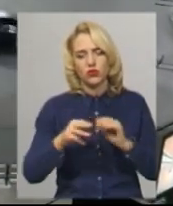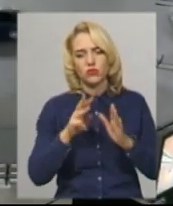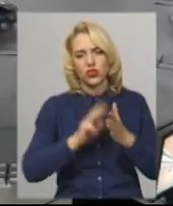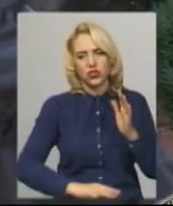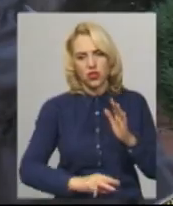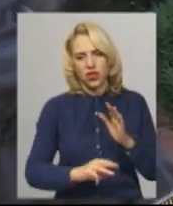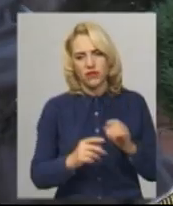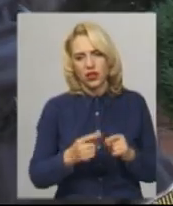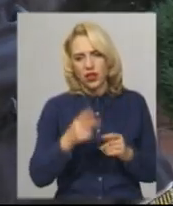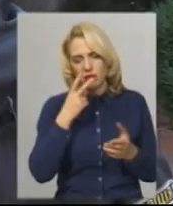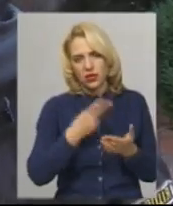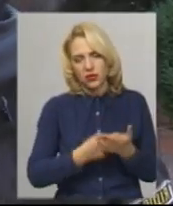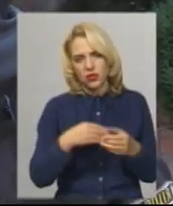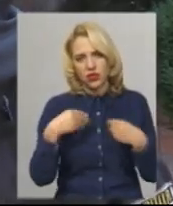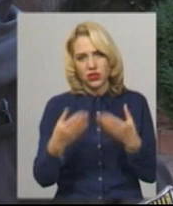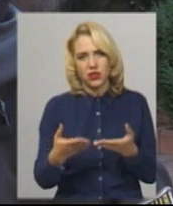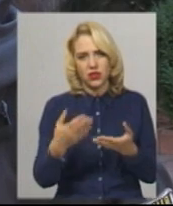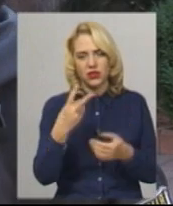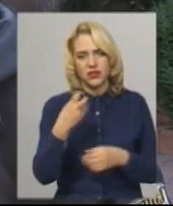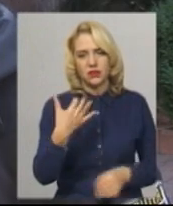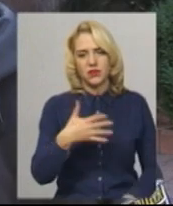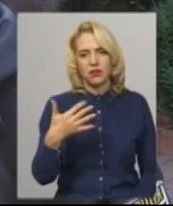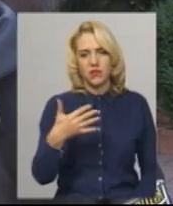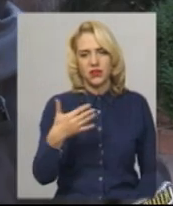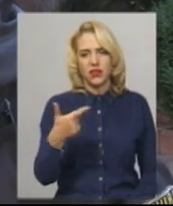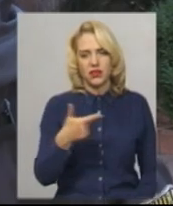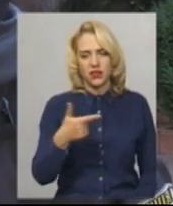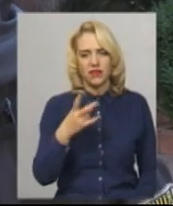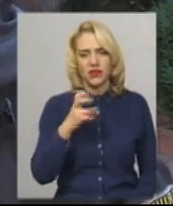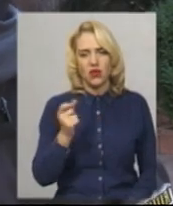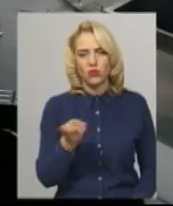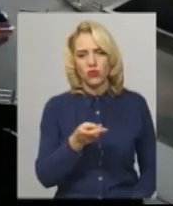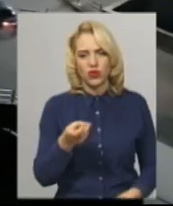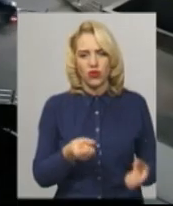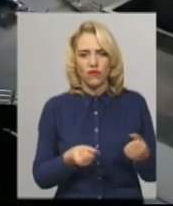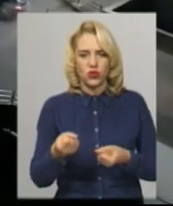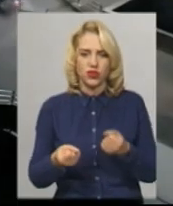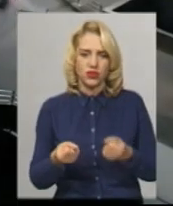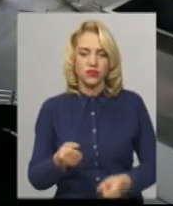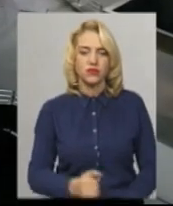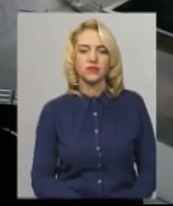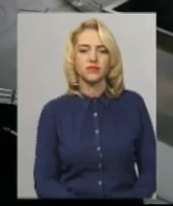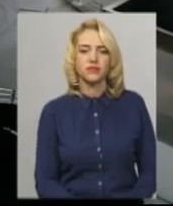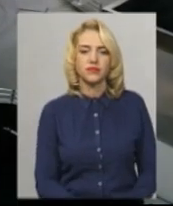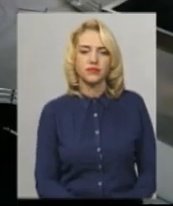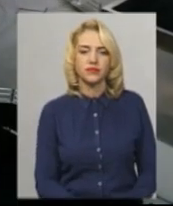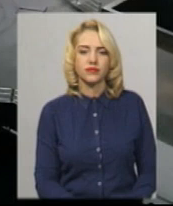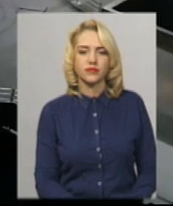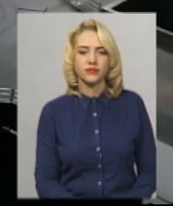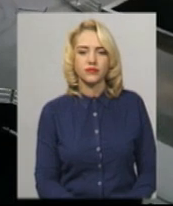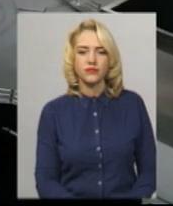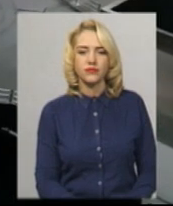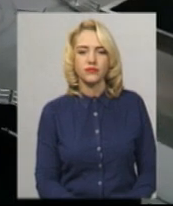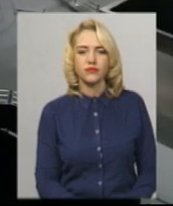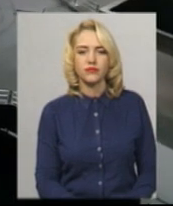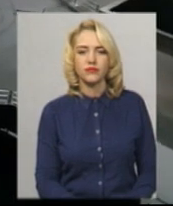статті, передбачає накладення штрафу у розмірі 255 гривень на обох водіїв. Михайло Жила, Іван Мовчав, Юрій Чорний. Новини на